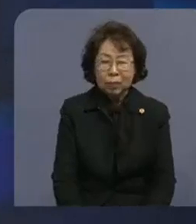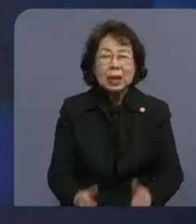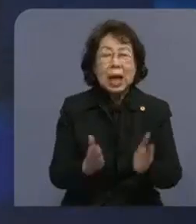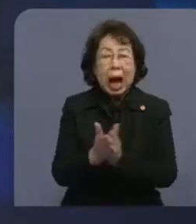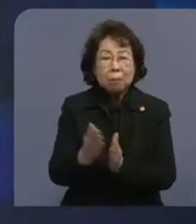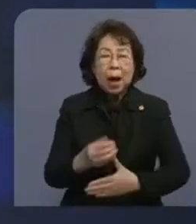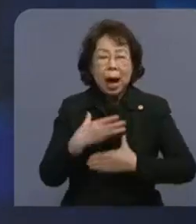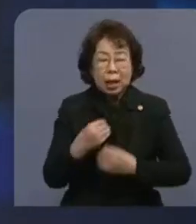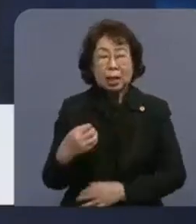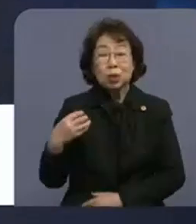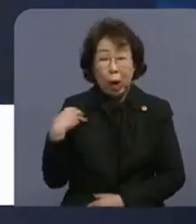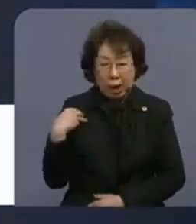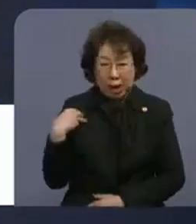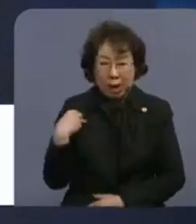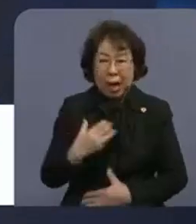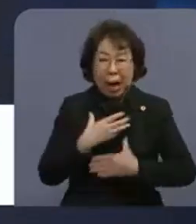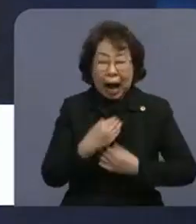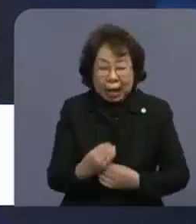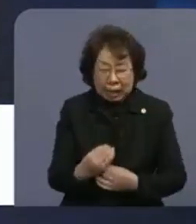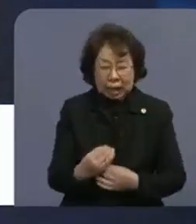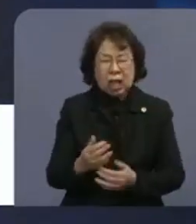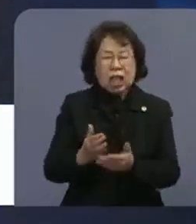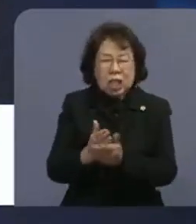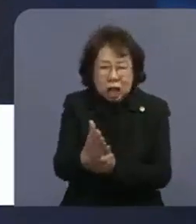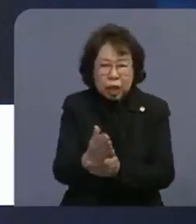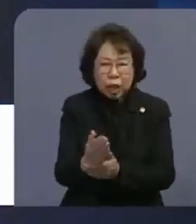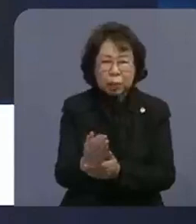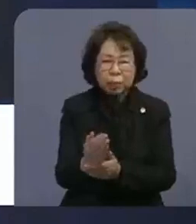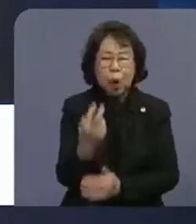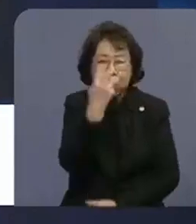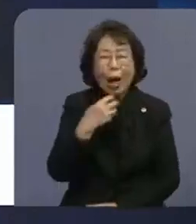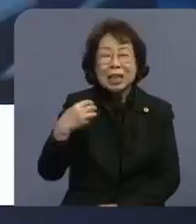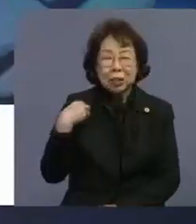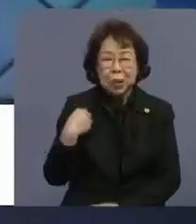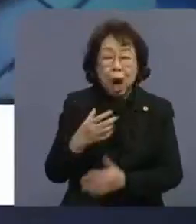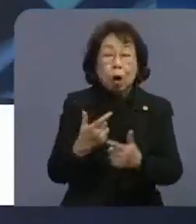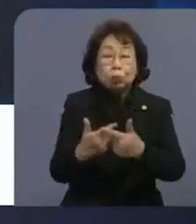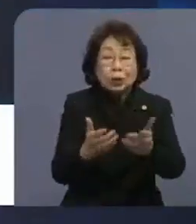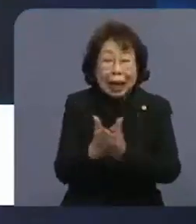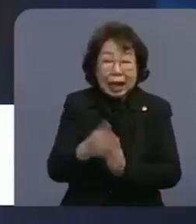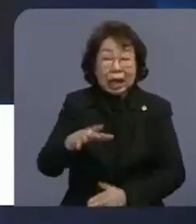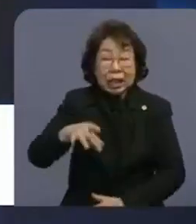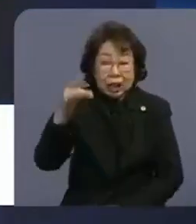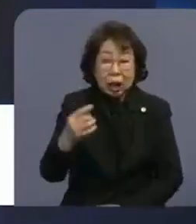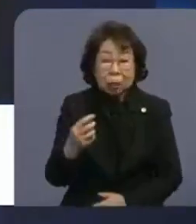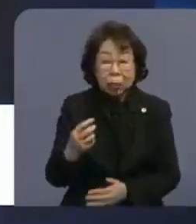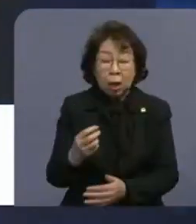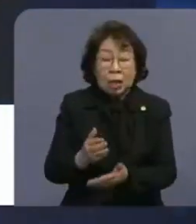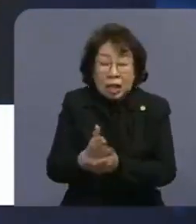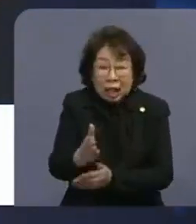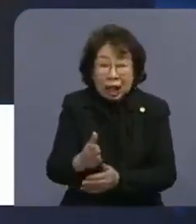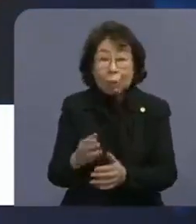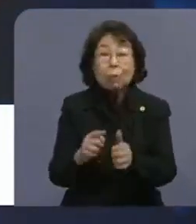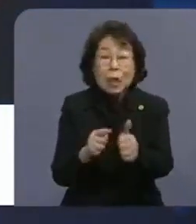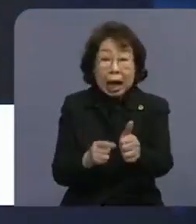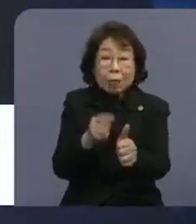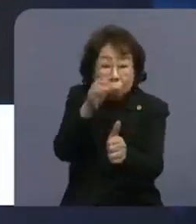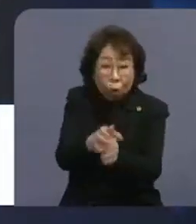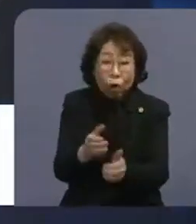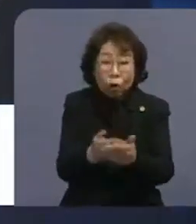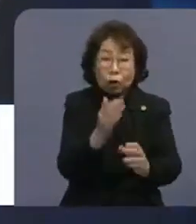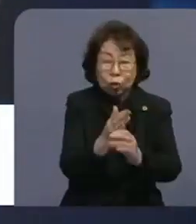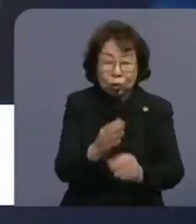항만의 안전 관리를 책임지는 항만 안전 점검관 도입에 따라 부산항에서도 처음으로 전담 인력이 배치됐습니다